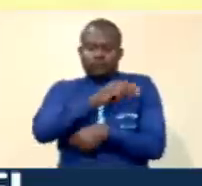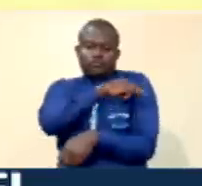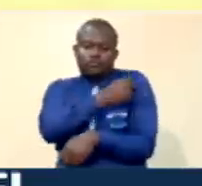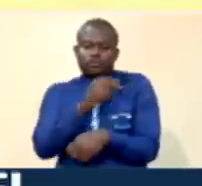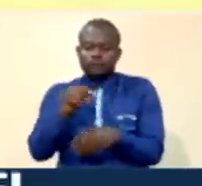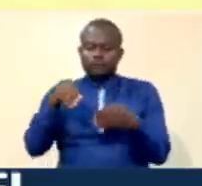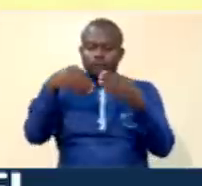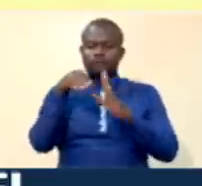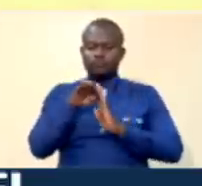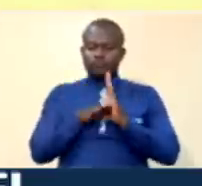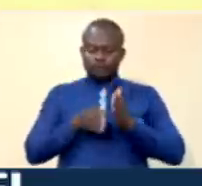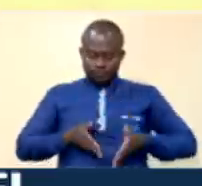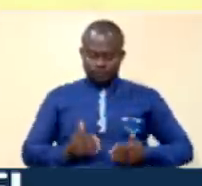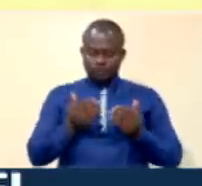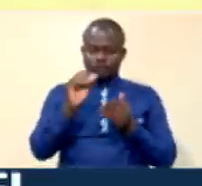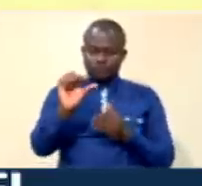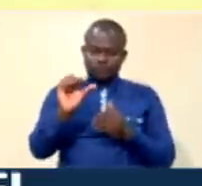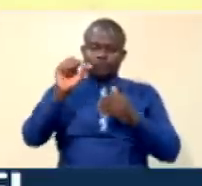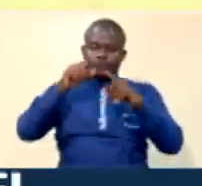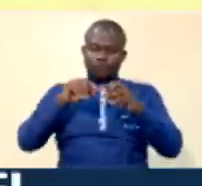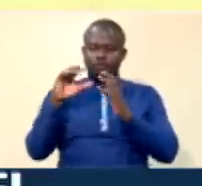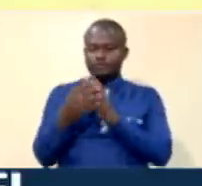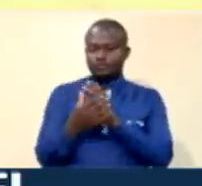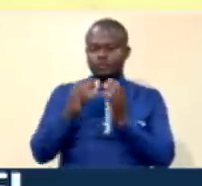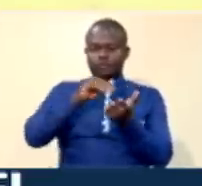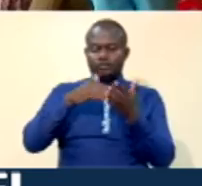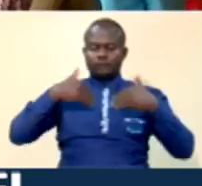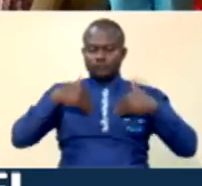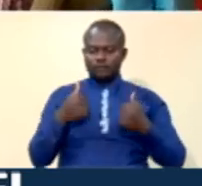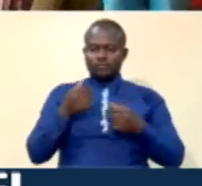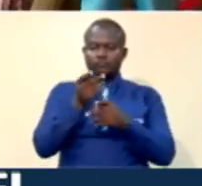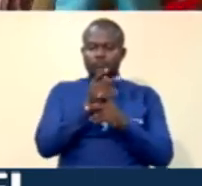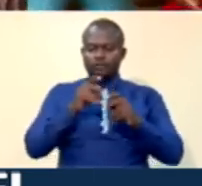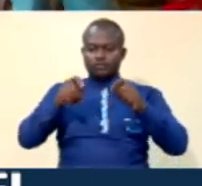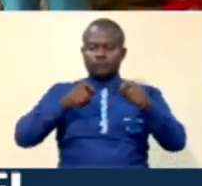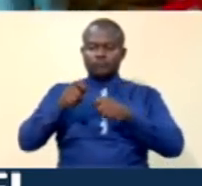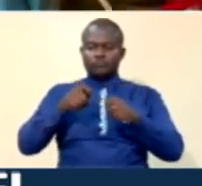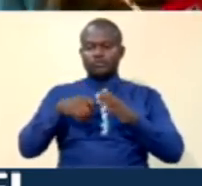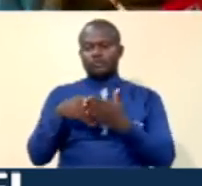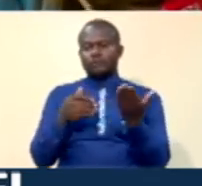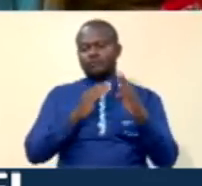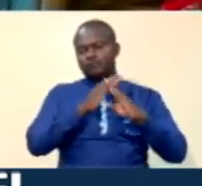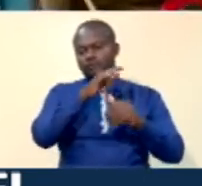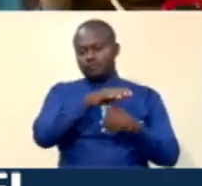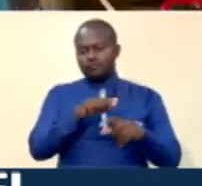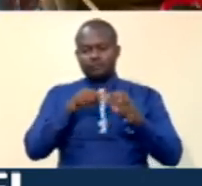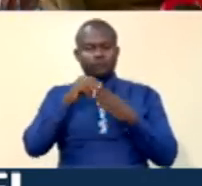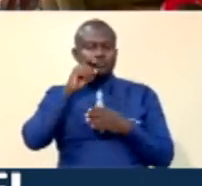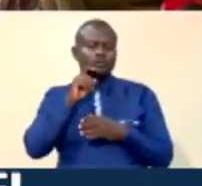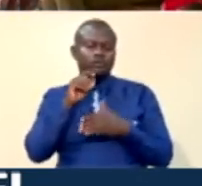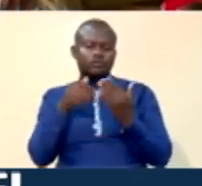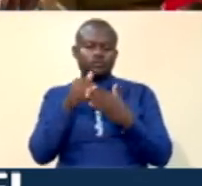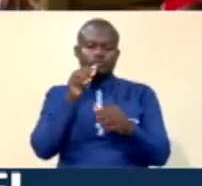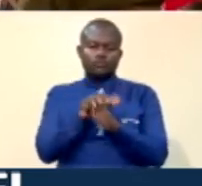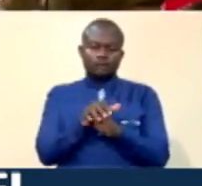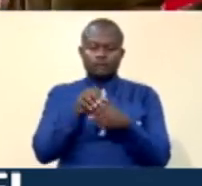matatanga gahunda zo kuboneza urubyaro ashamikiye ku bigondera buzima bicungwa ku bufatanye n'abihaye Imana kurwanya ihohoterwa rishingiye ku gitsina